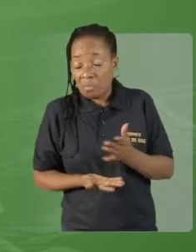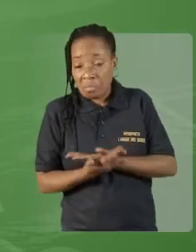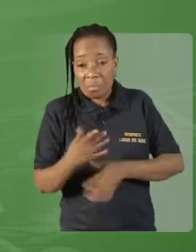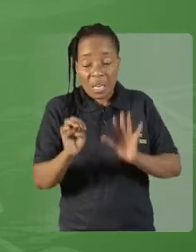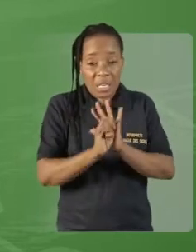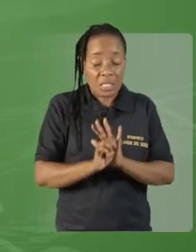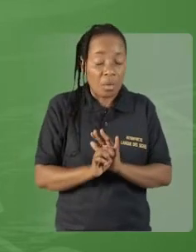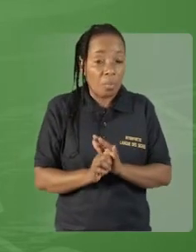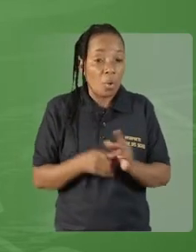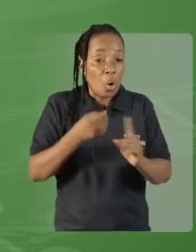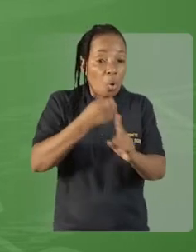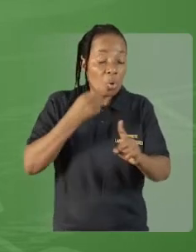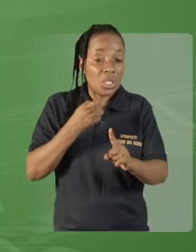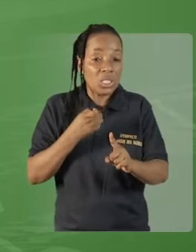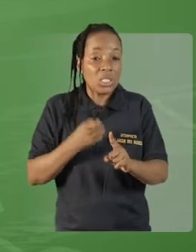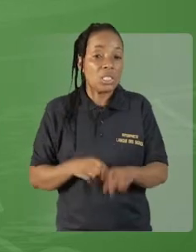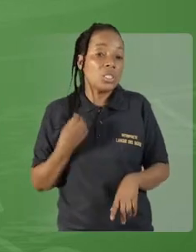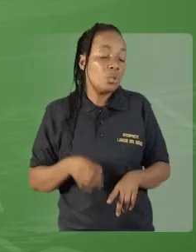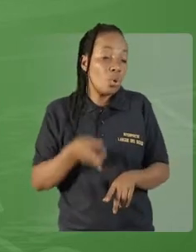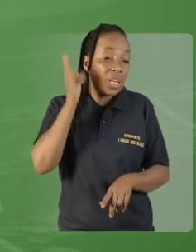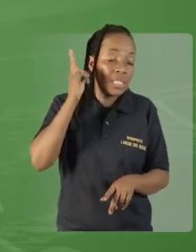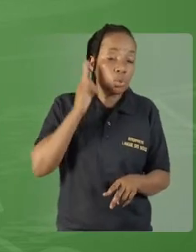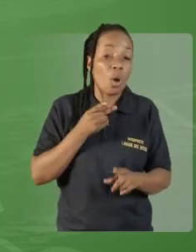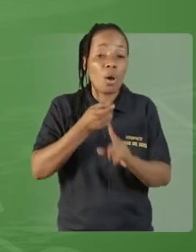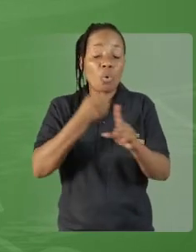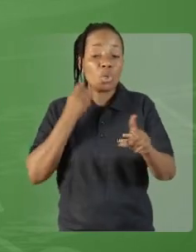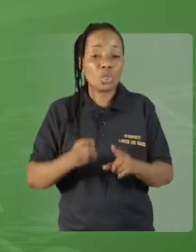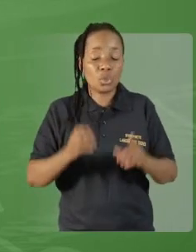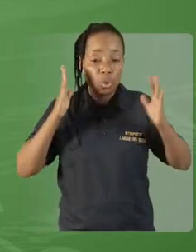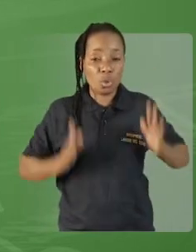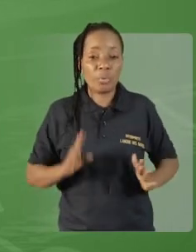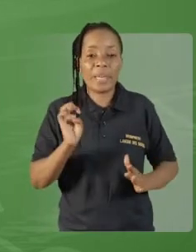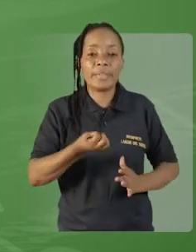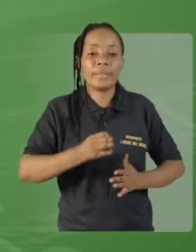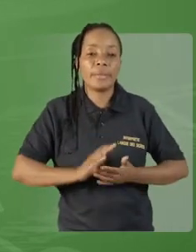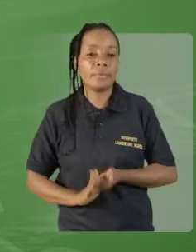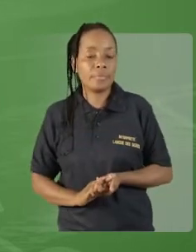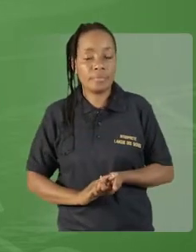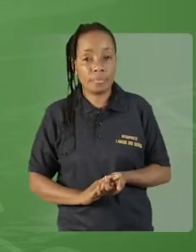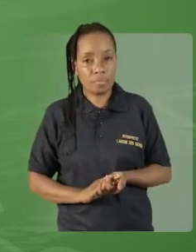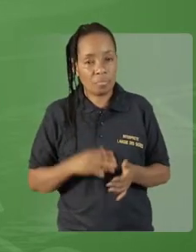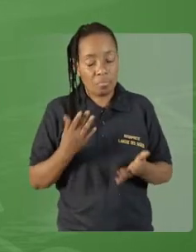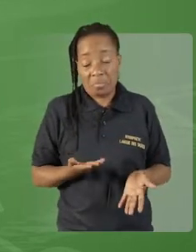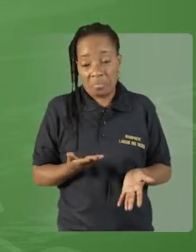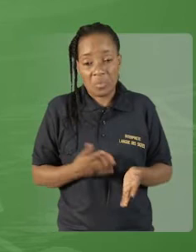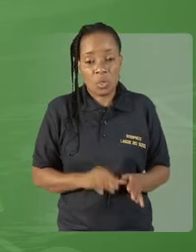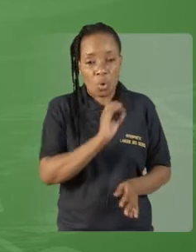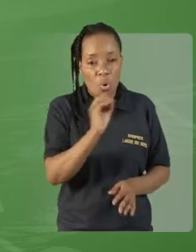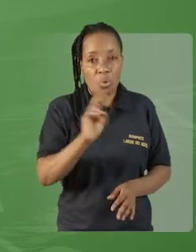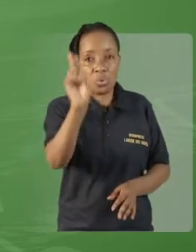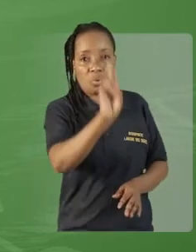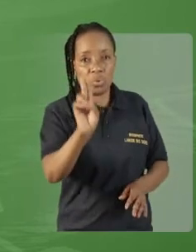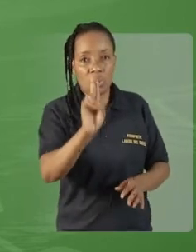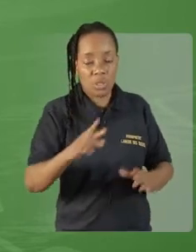aux fins de l'histoire de l'humanité, elle produit systématiquement le mythe